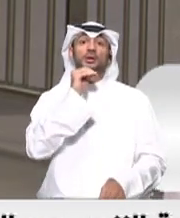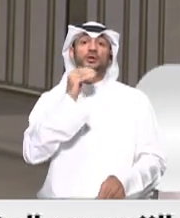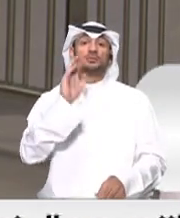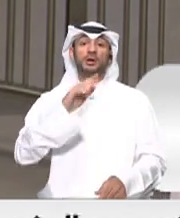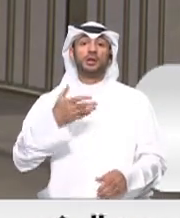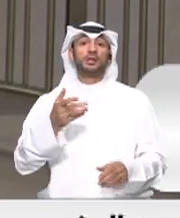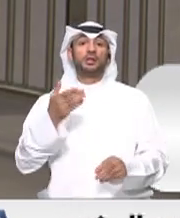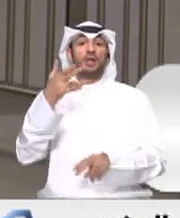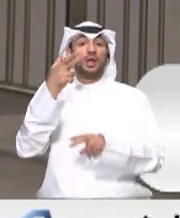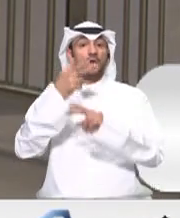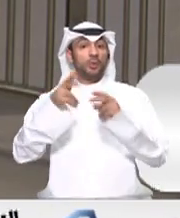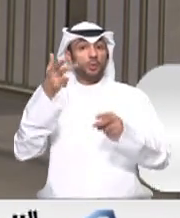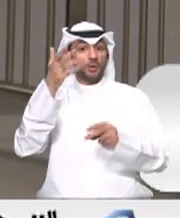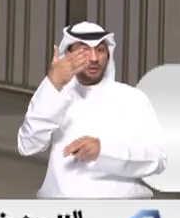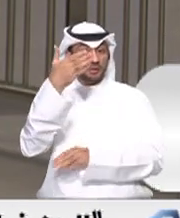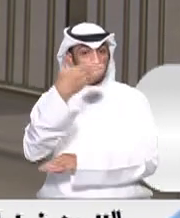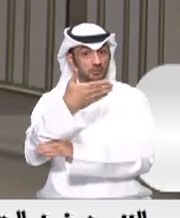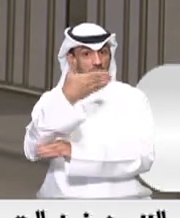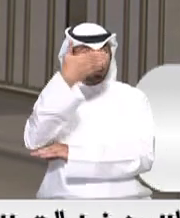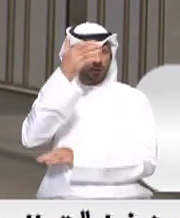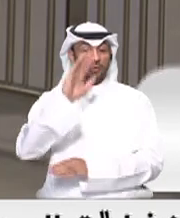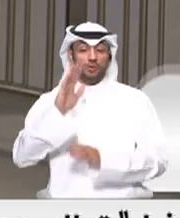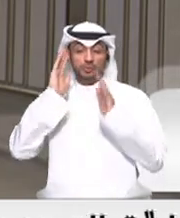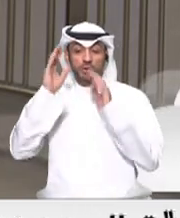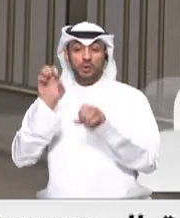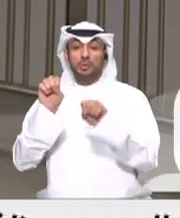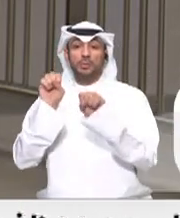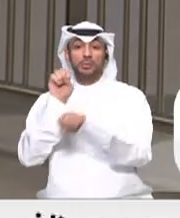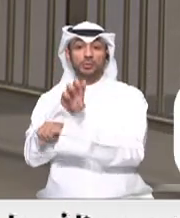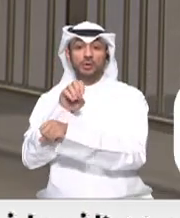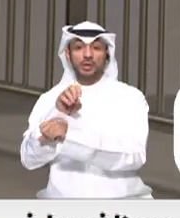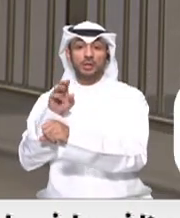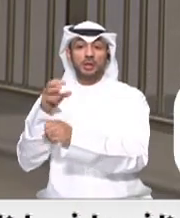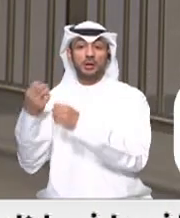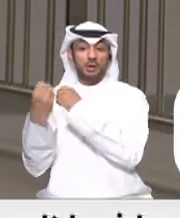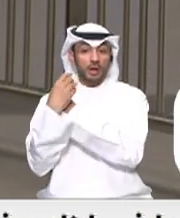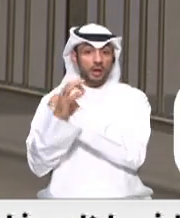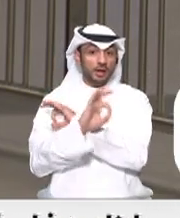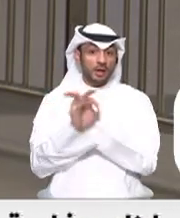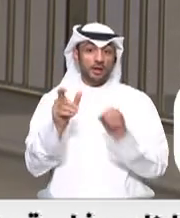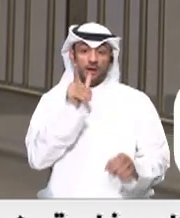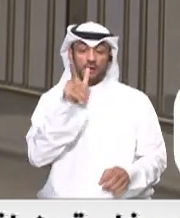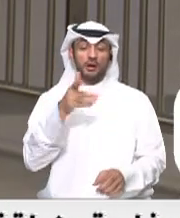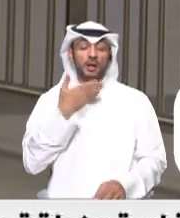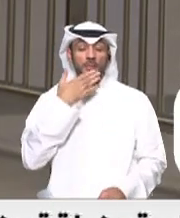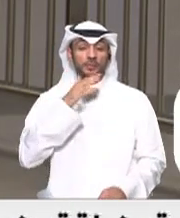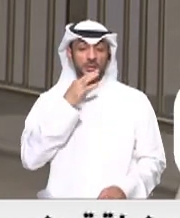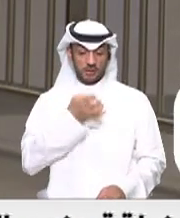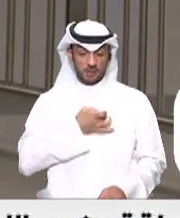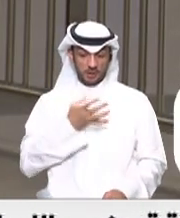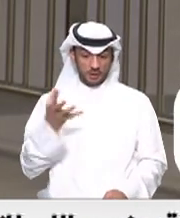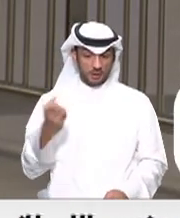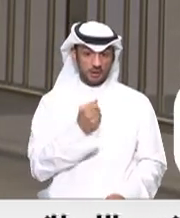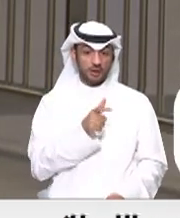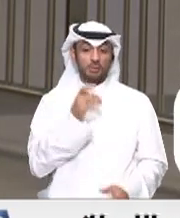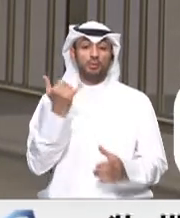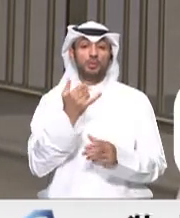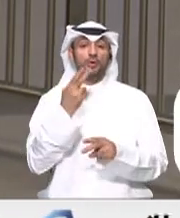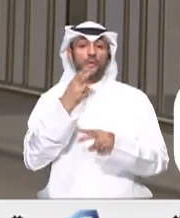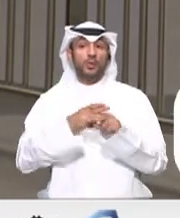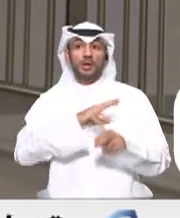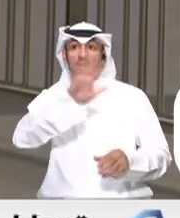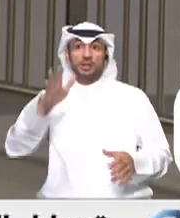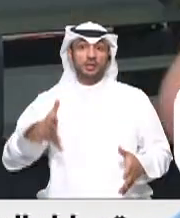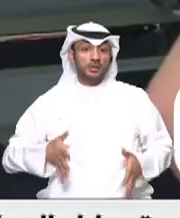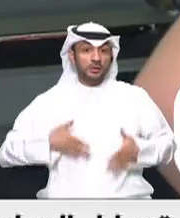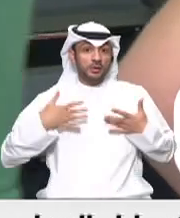الكابتن بلا على الاداره الله يحطم العافيه انا ارفع راس الكويت عشان بس اخذ الذهبي الكو تفح بس مابنا مابي